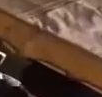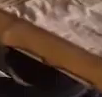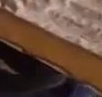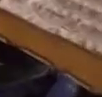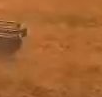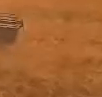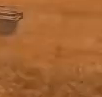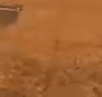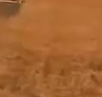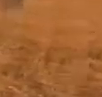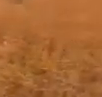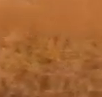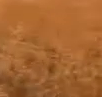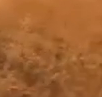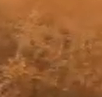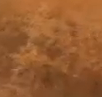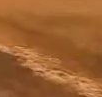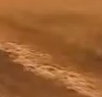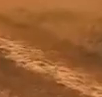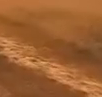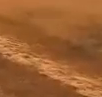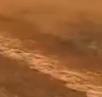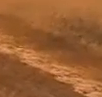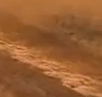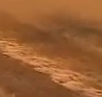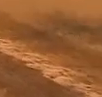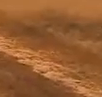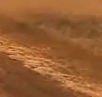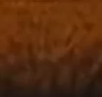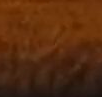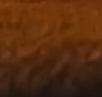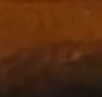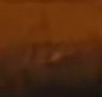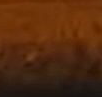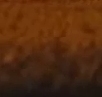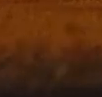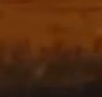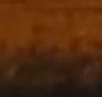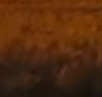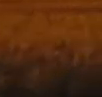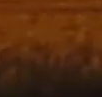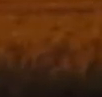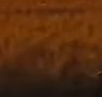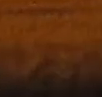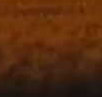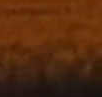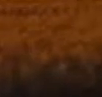наших условиях. Цена, качество и сервис «Техэнерго» всегда по пути к рекордным урожаям.